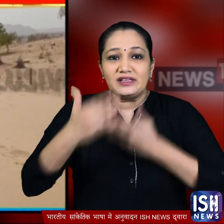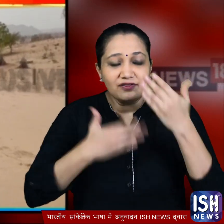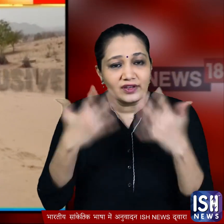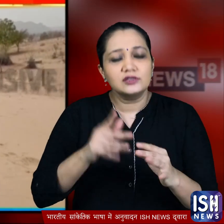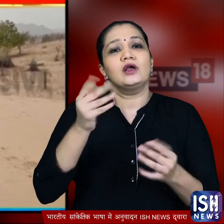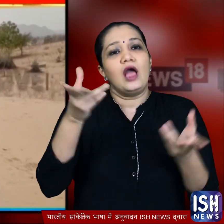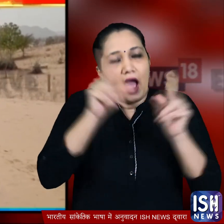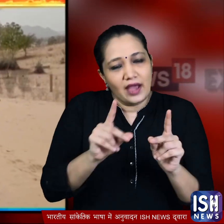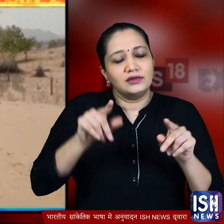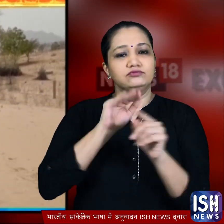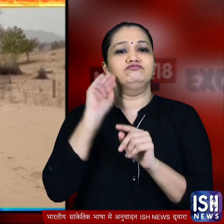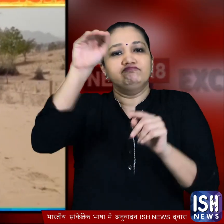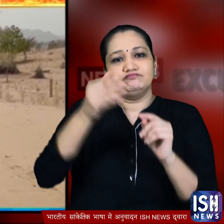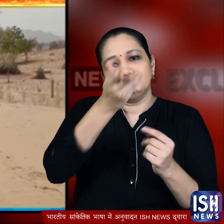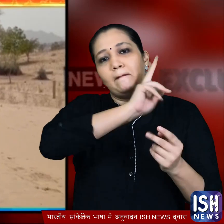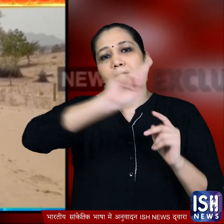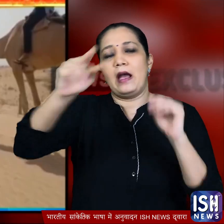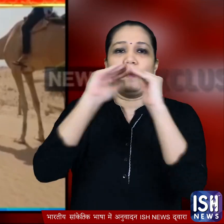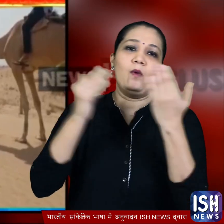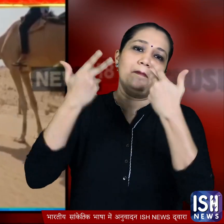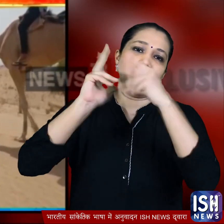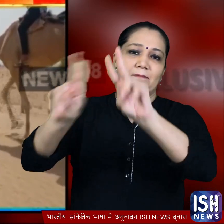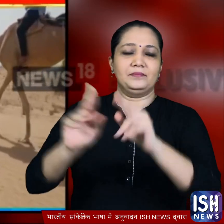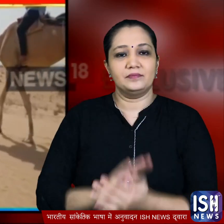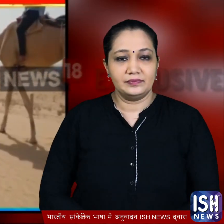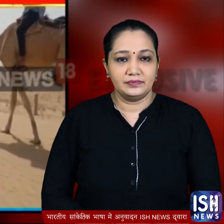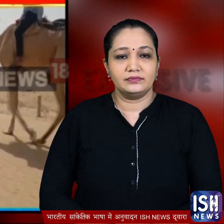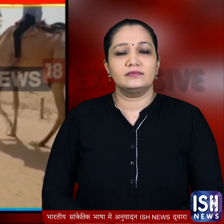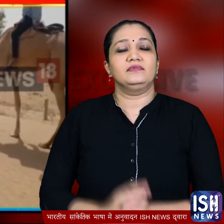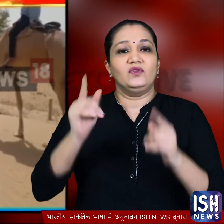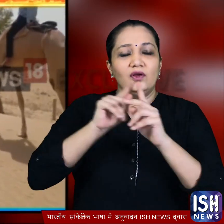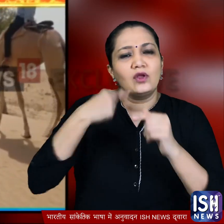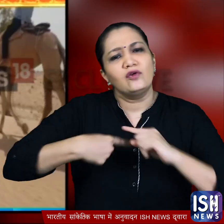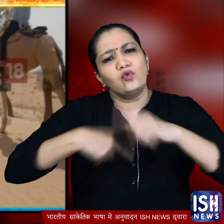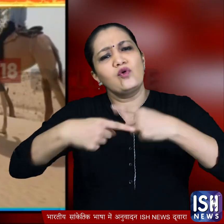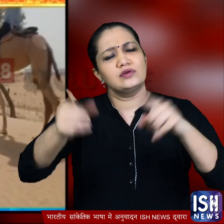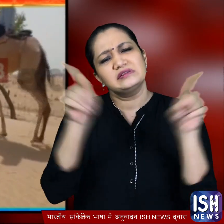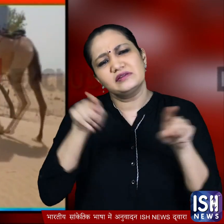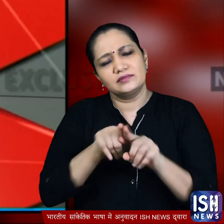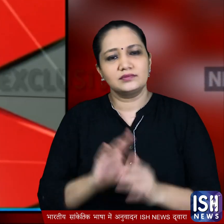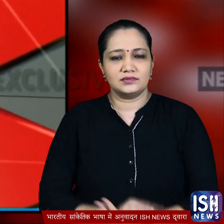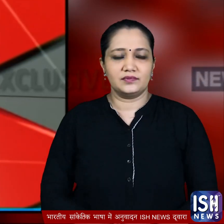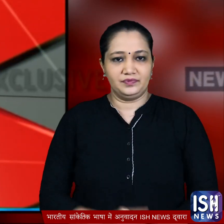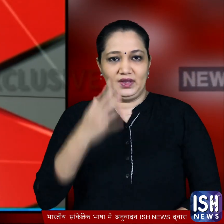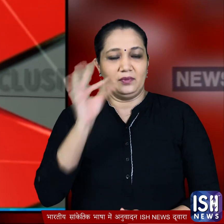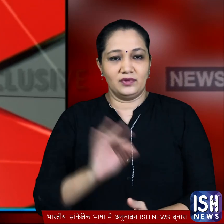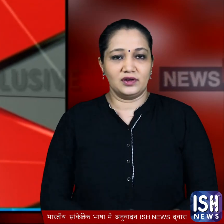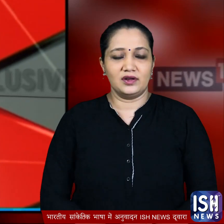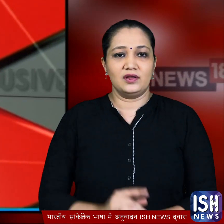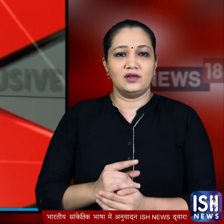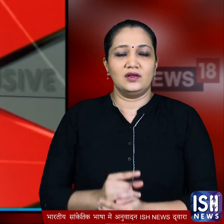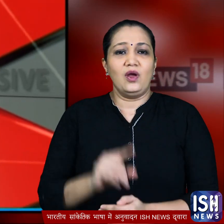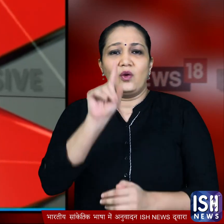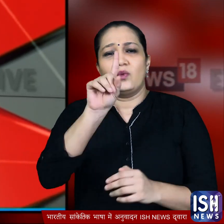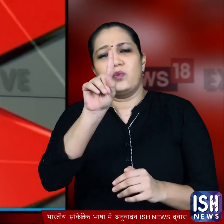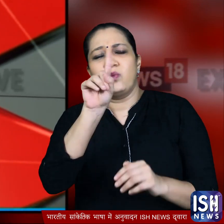ये टीचर रेगिस्तान के इस इलाके से ऊंटों पर बैठकर अपने घर लौट गए। बताया गया कि ये उनका रोज का काम है। सौभाग्य की एक बात यह कि पिछले